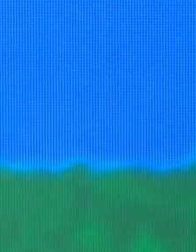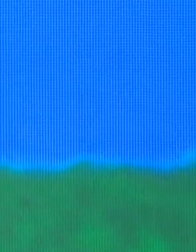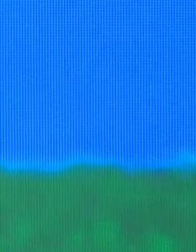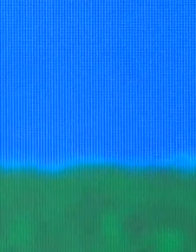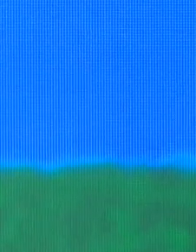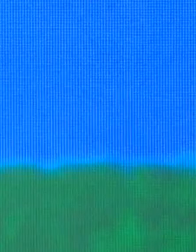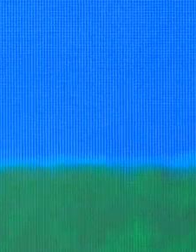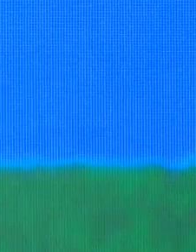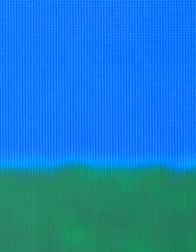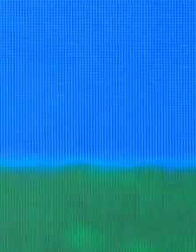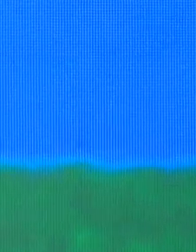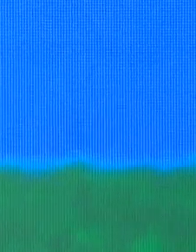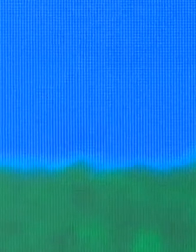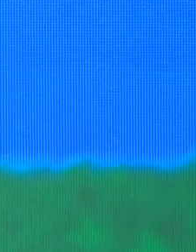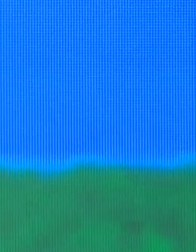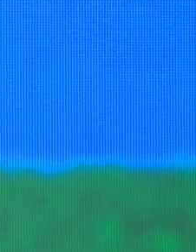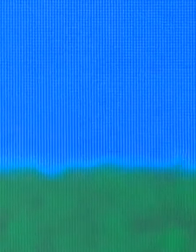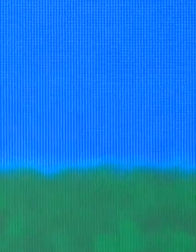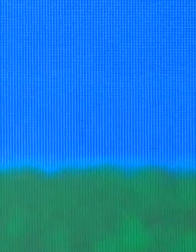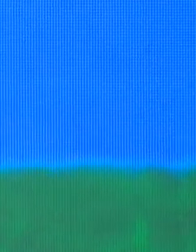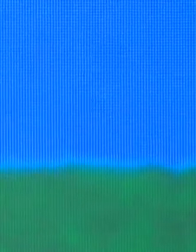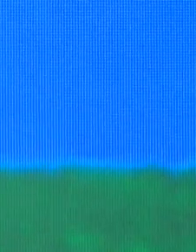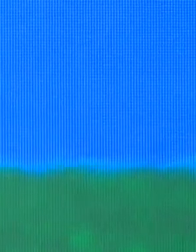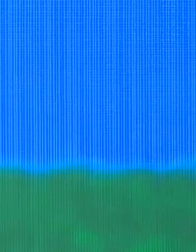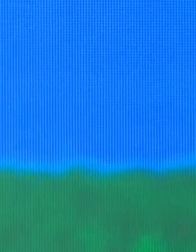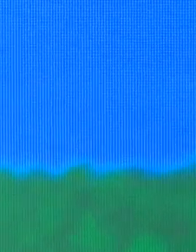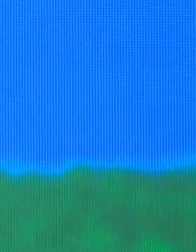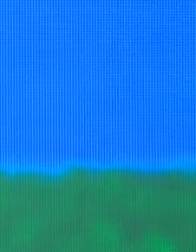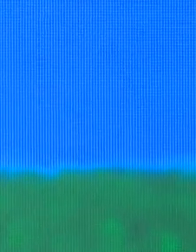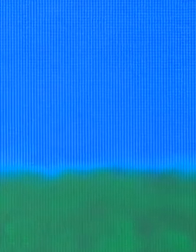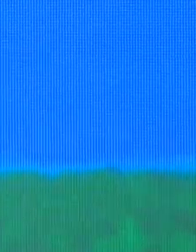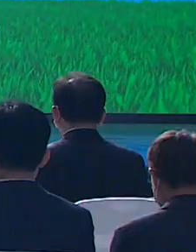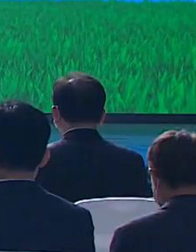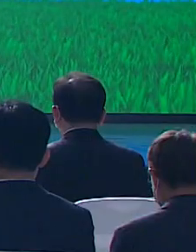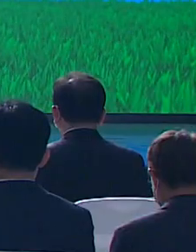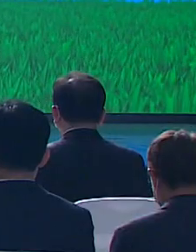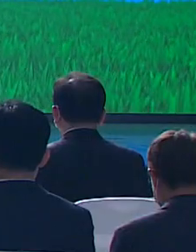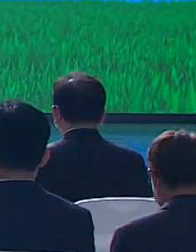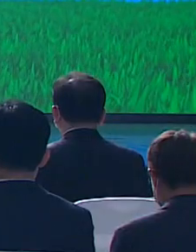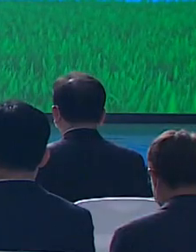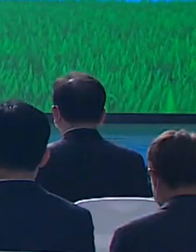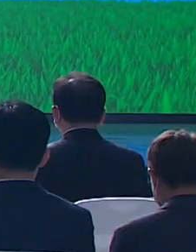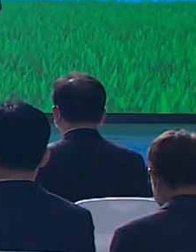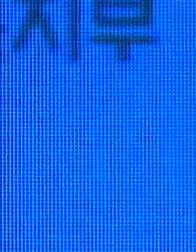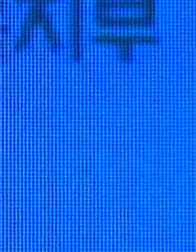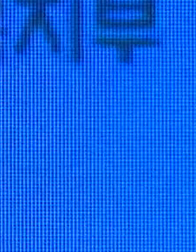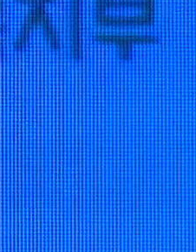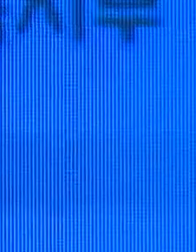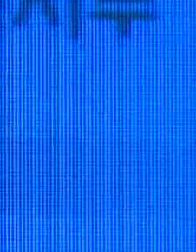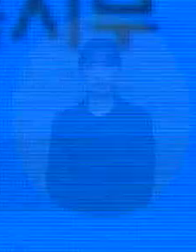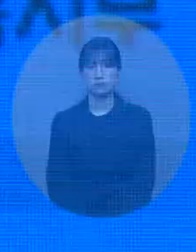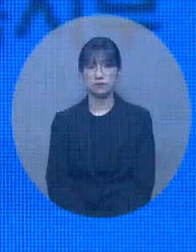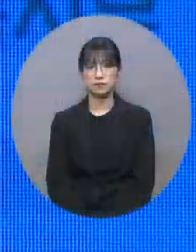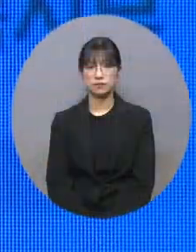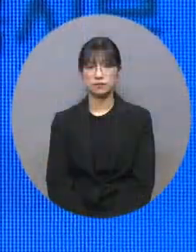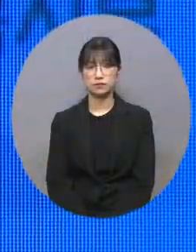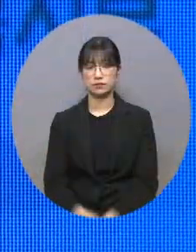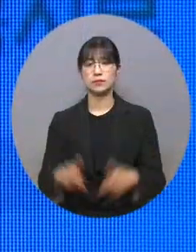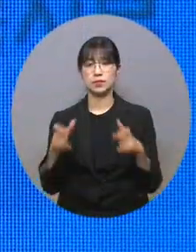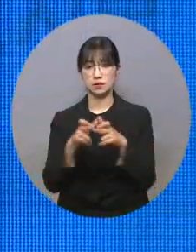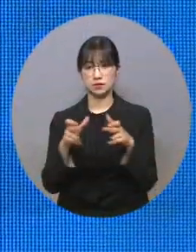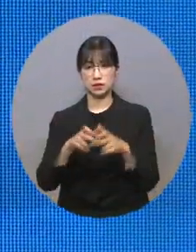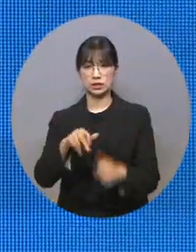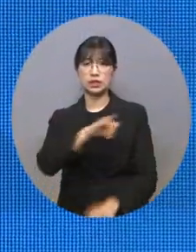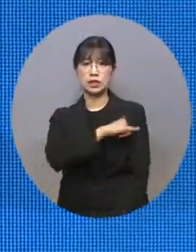부정하라! 부정하라! 제42회 장애인아 기념식을 시작하겠습니다. 님, 윤부선님 장애인 인권